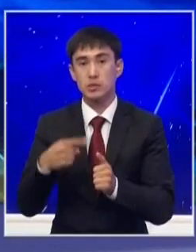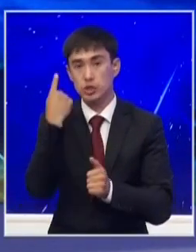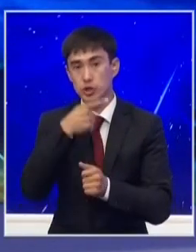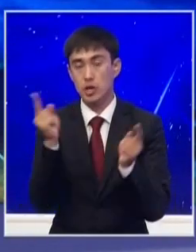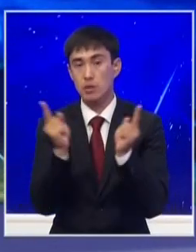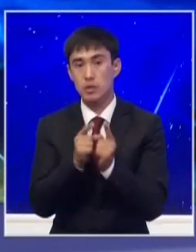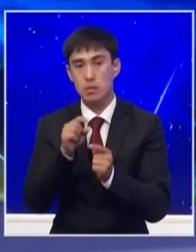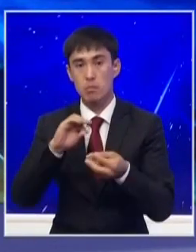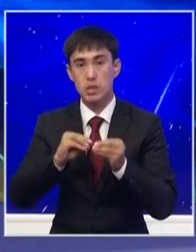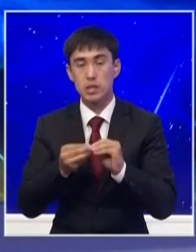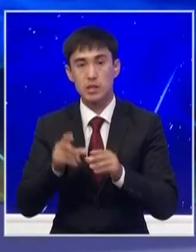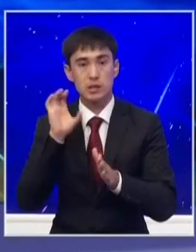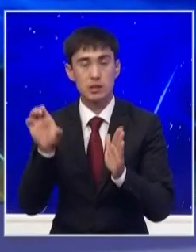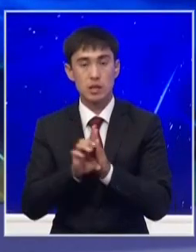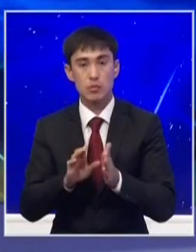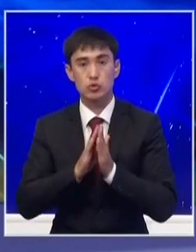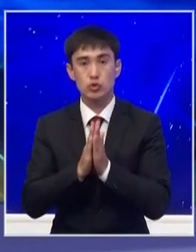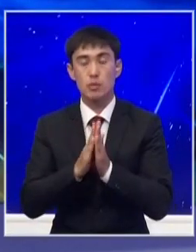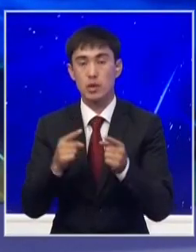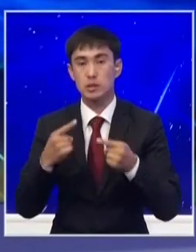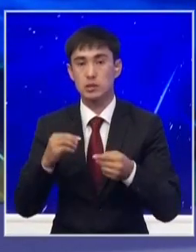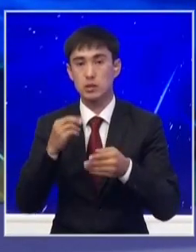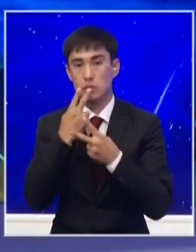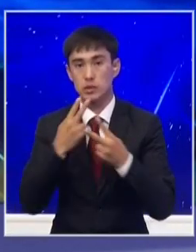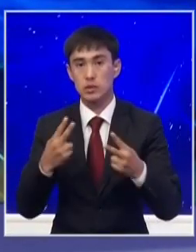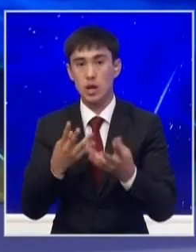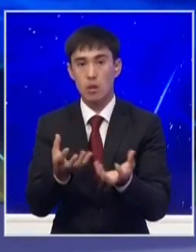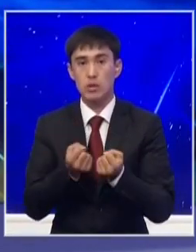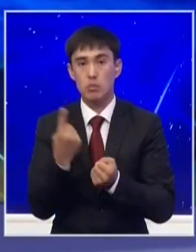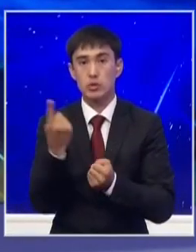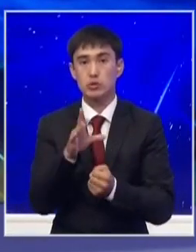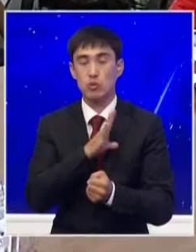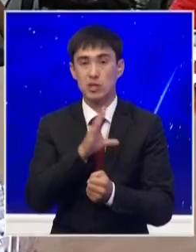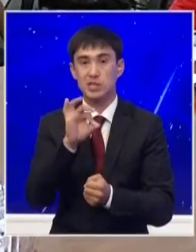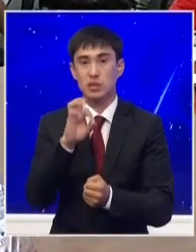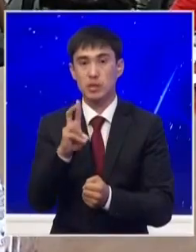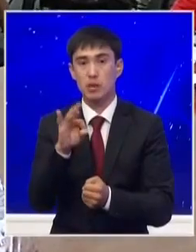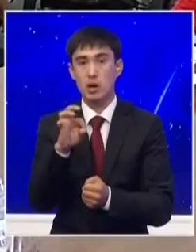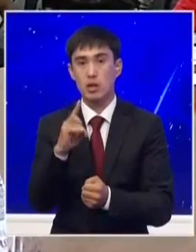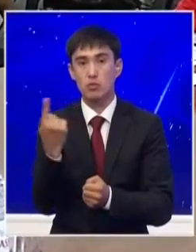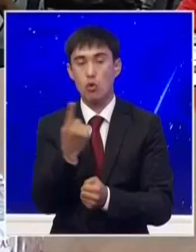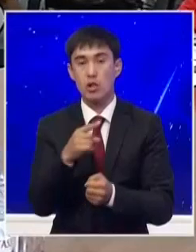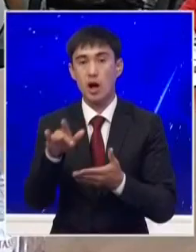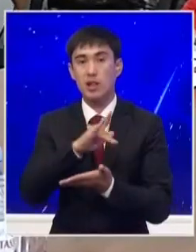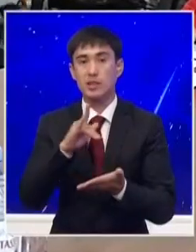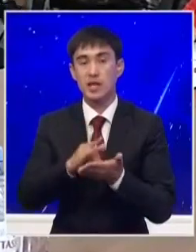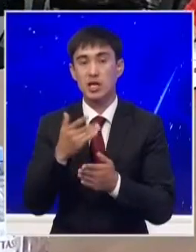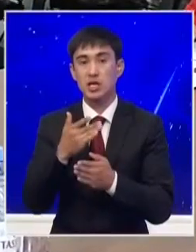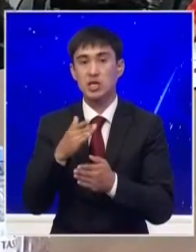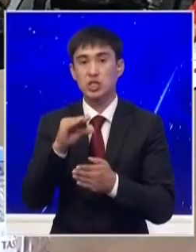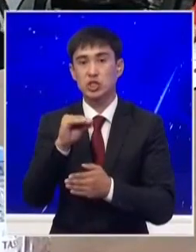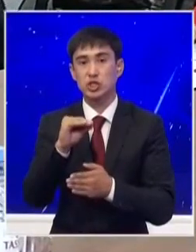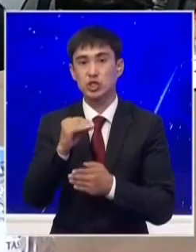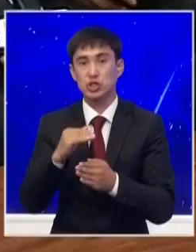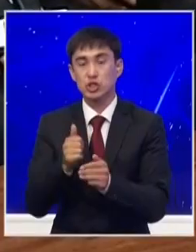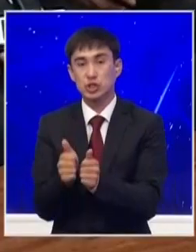тыңдады. Кездесуде түрлі сұрақ, өтініштер қарастырылды. Қабылдауға бірінші болған Серікбек Найманханов ол қаладағы жеке секторлы